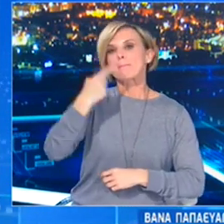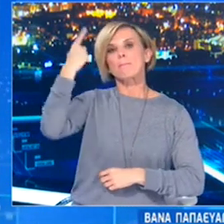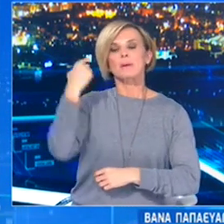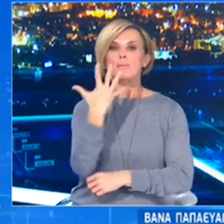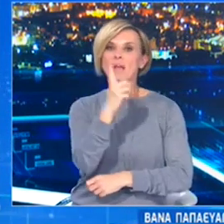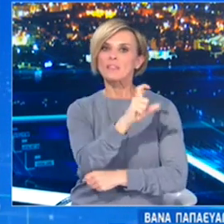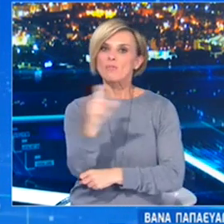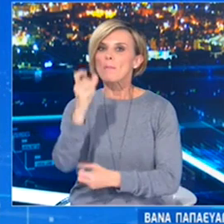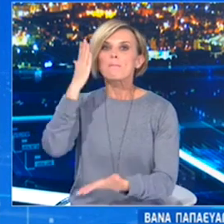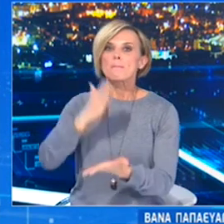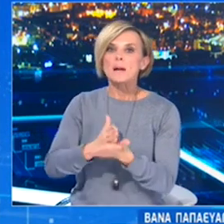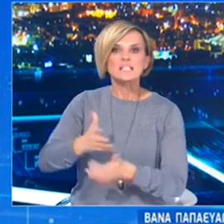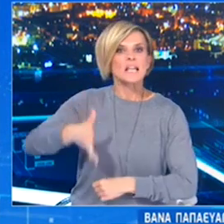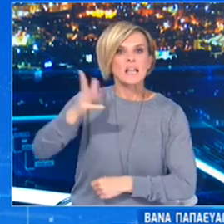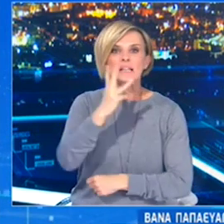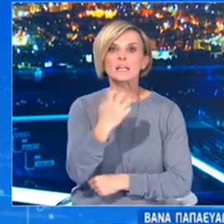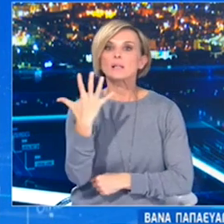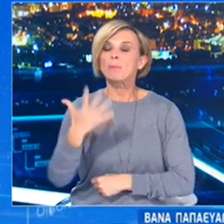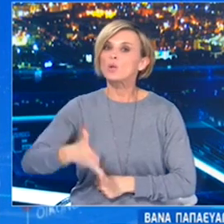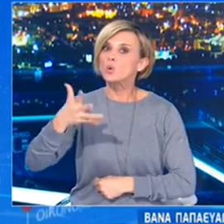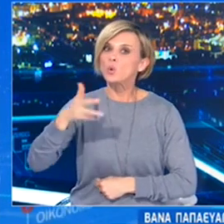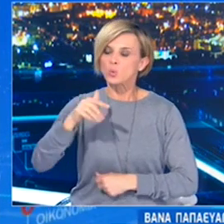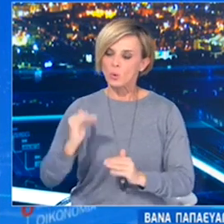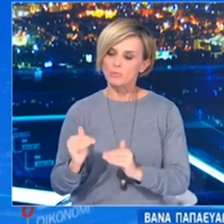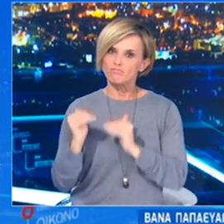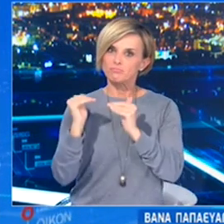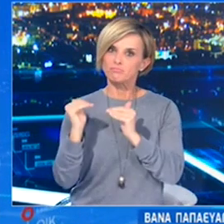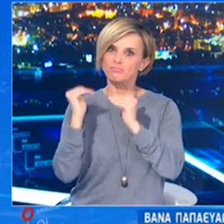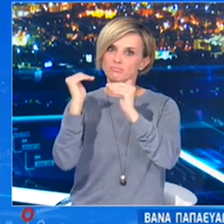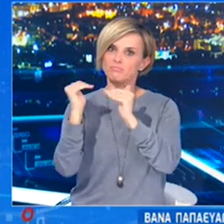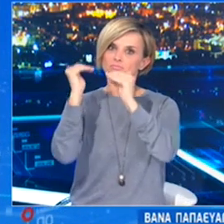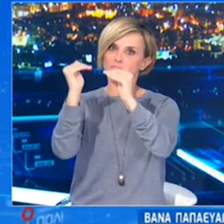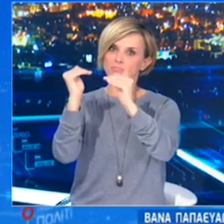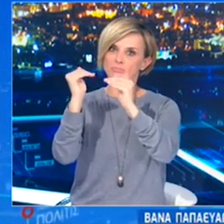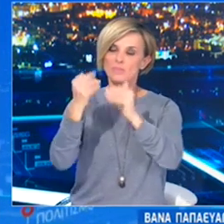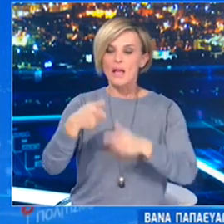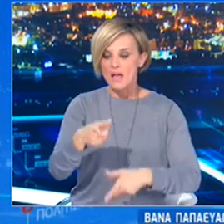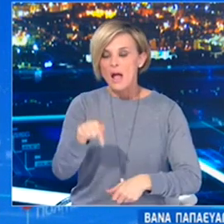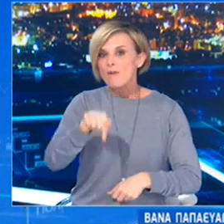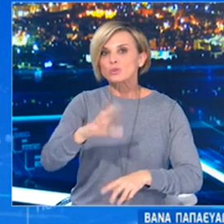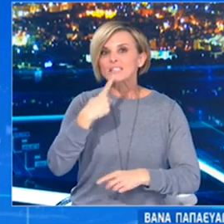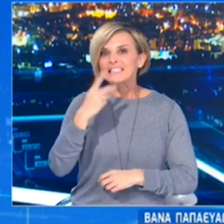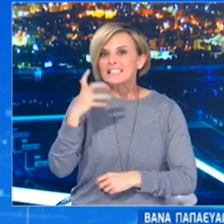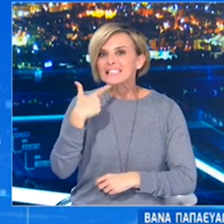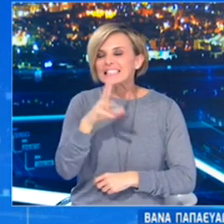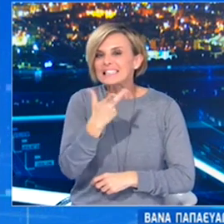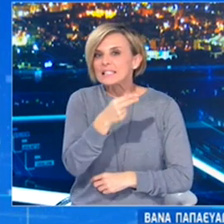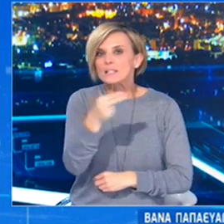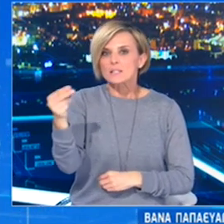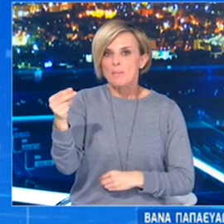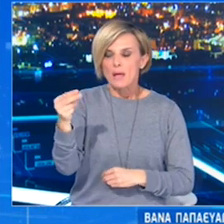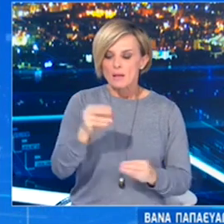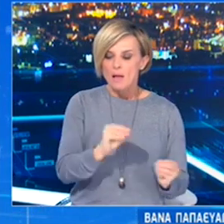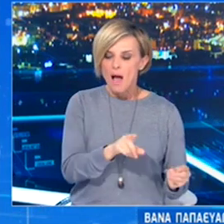η διάμεση ηλικία των κρούσματων ήταν 35 χρόνια. Αυτό σημαίνει ότι το φορτίο των νέων λοιμόξεων έχει μετακινηθεί σε